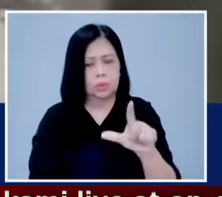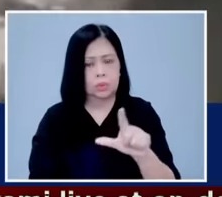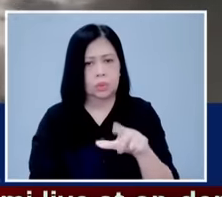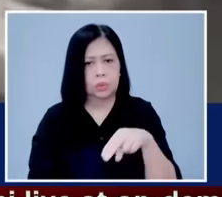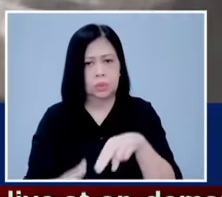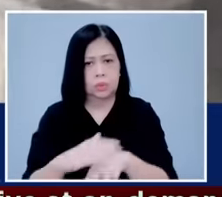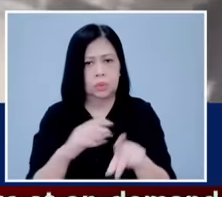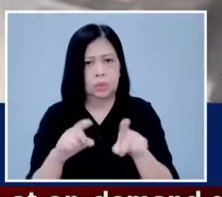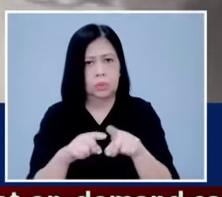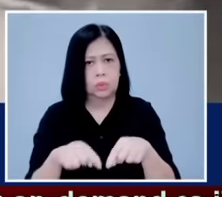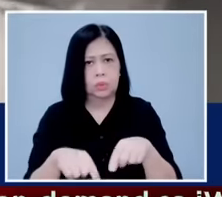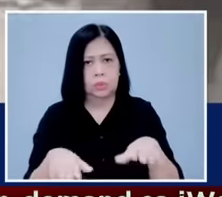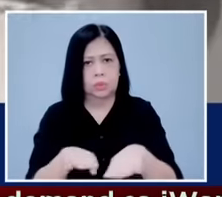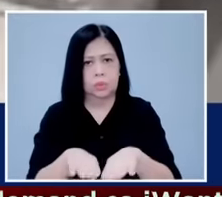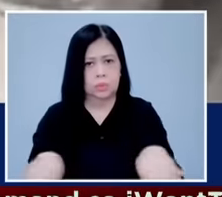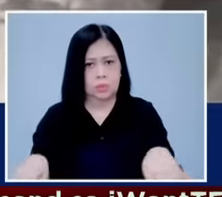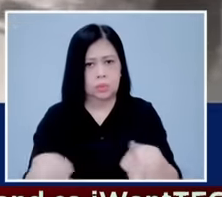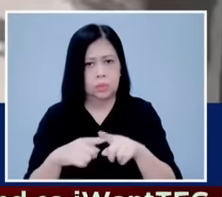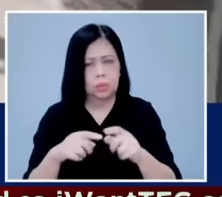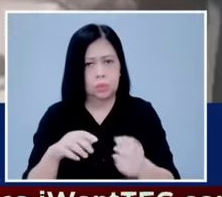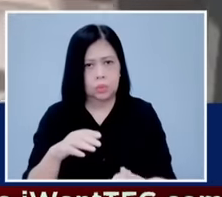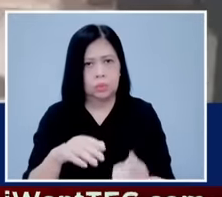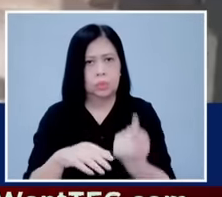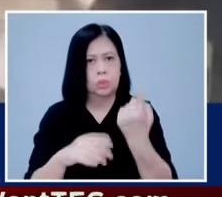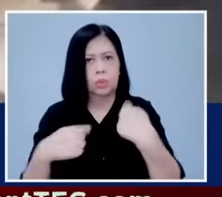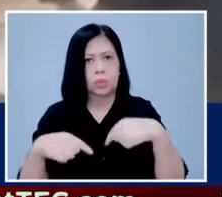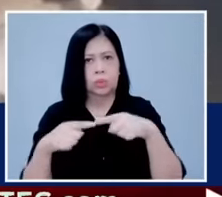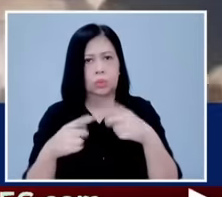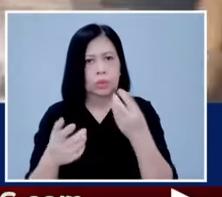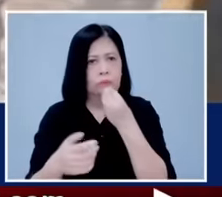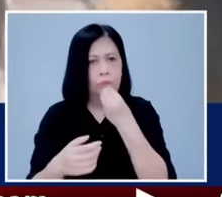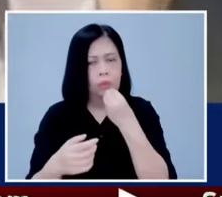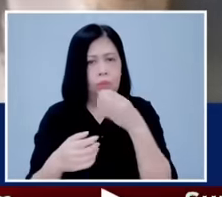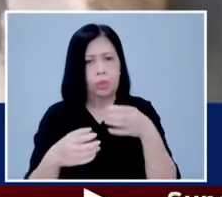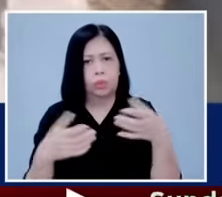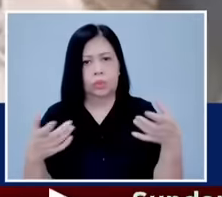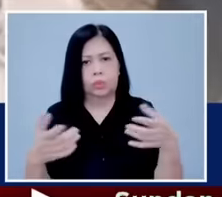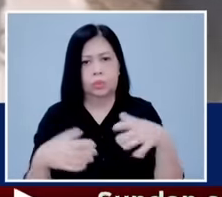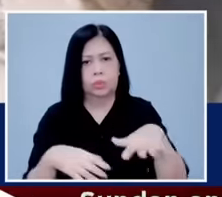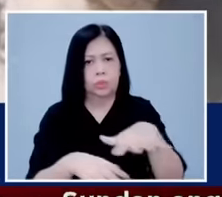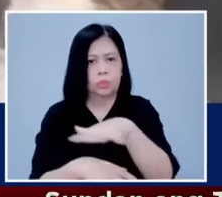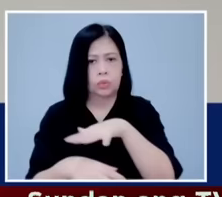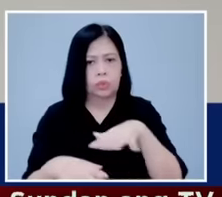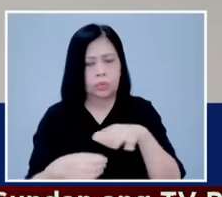nila ang sahig ng mall para makamunta naman sa food court. Nangyari ito more or less